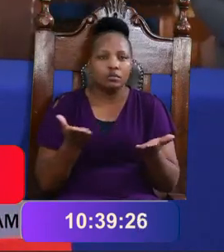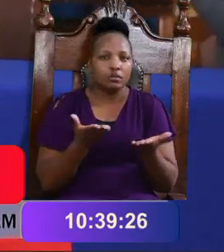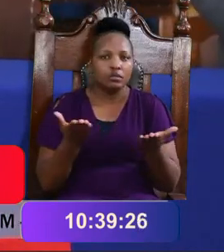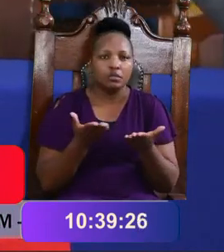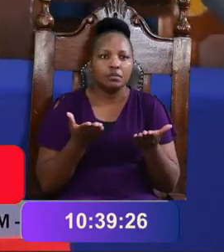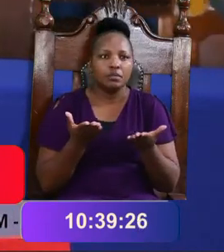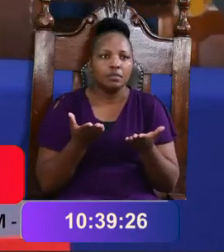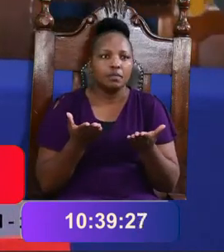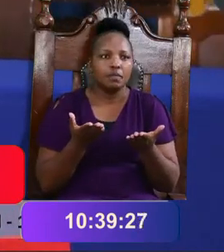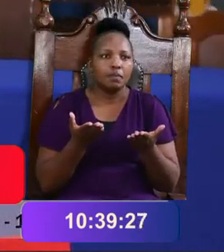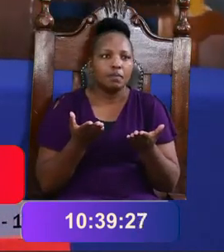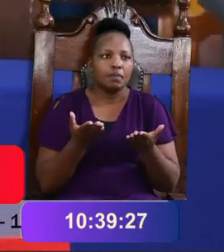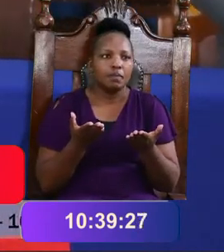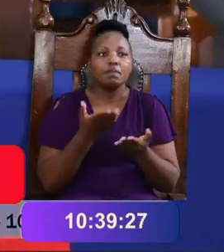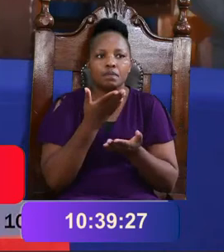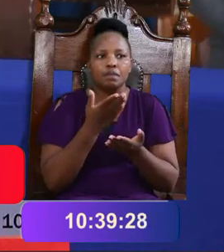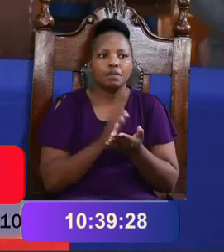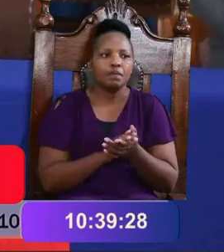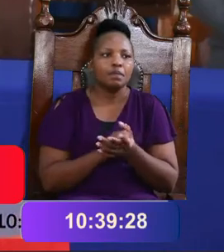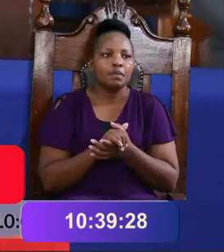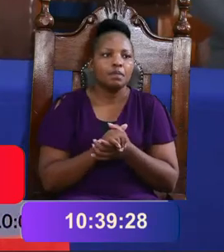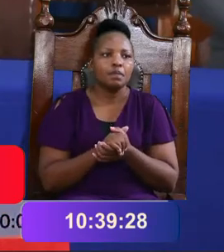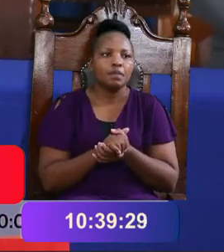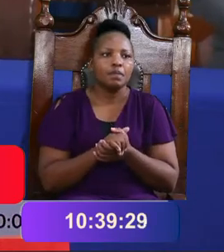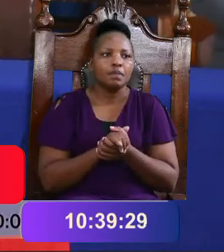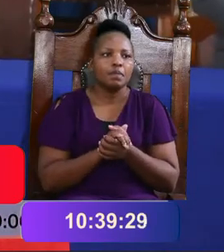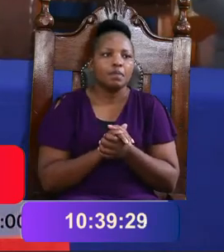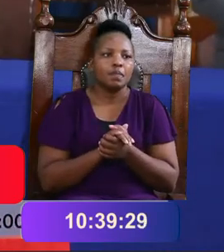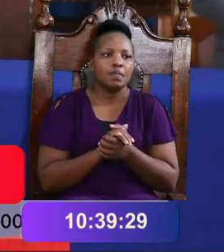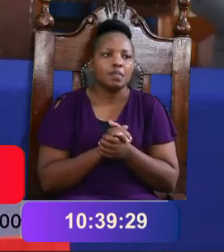Shule? Academy?